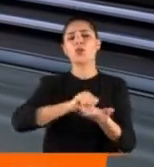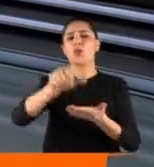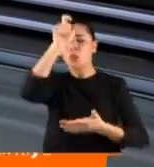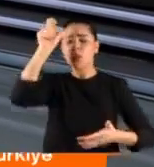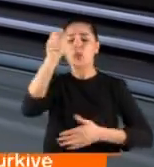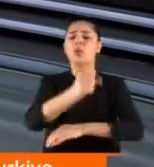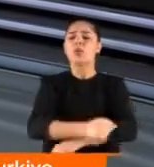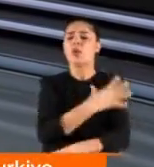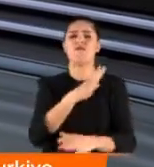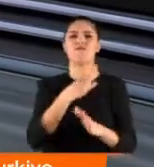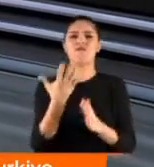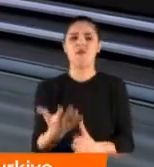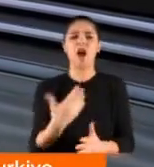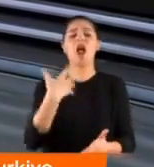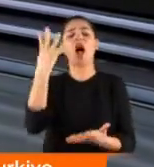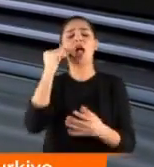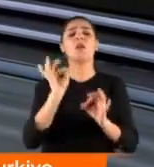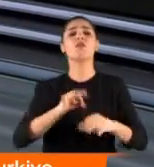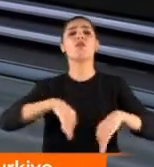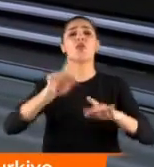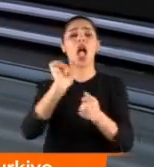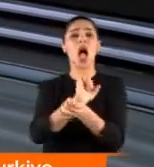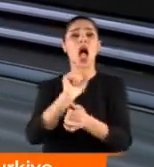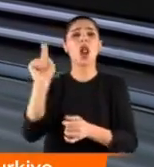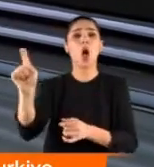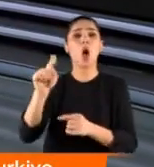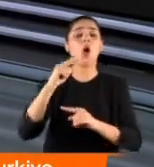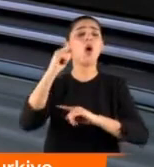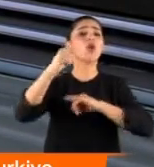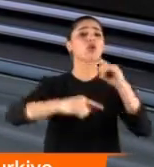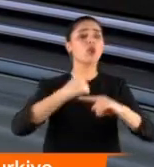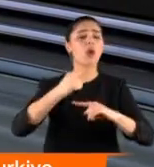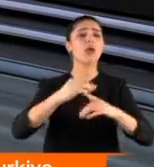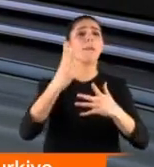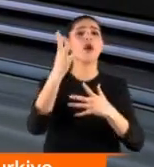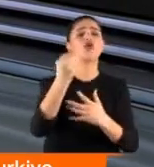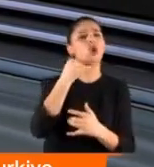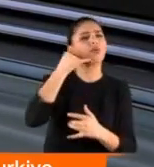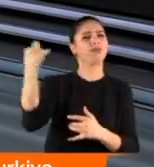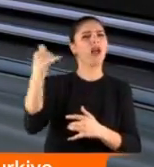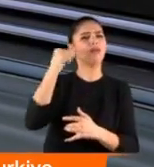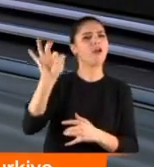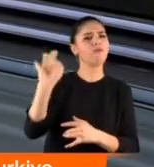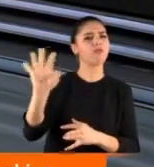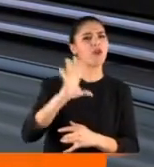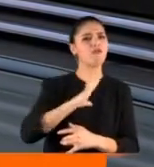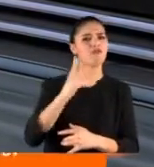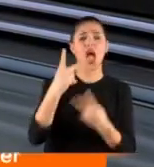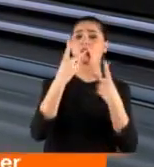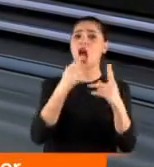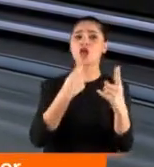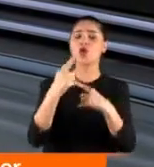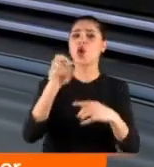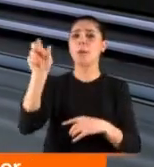gayret ettik. Anlamamız elbette mümkün değil. Ancak aile o dönem taziye telefonların yanında başka telefonlar da aldıklarını söylüyor. Açık konuşalım.